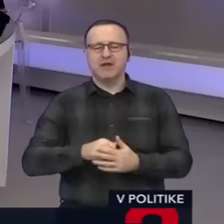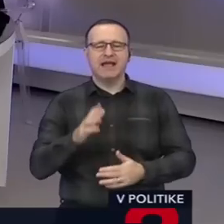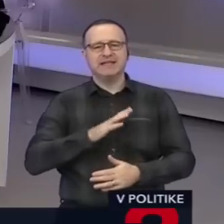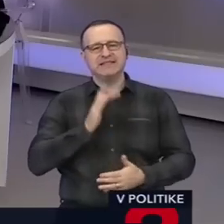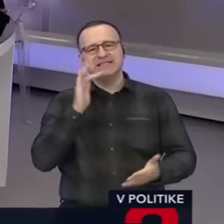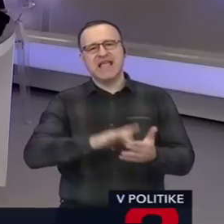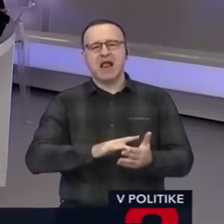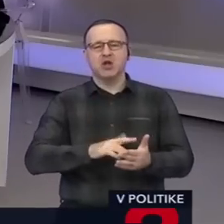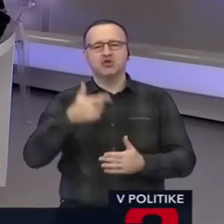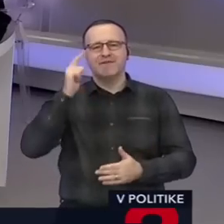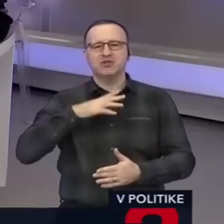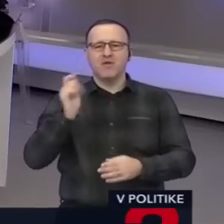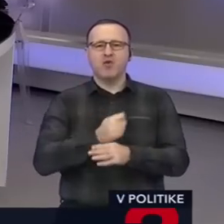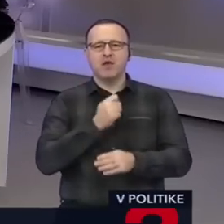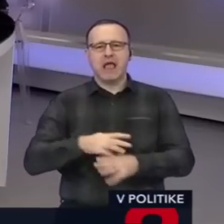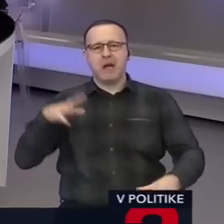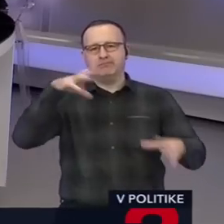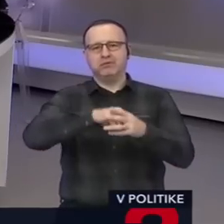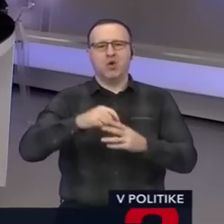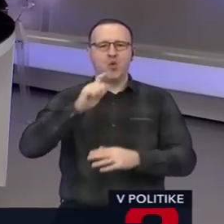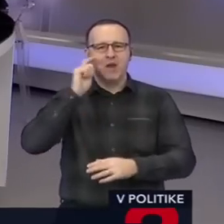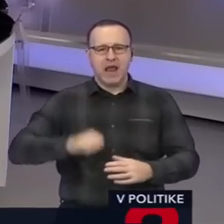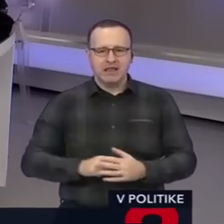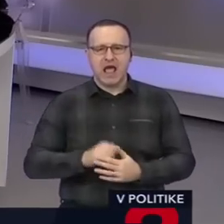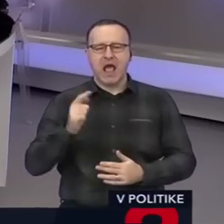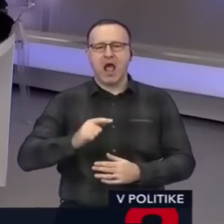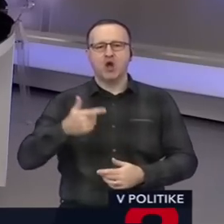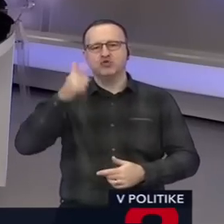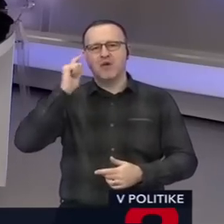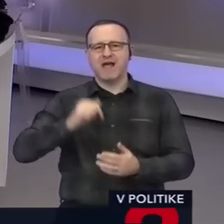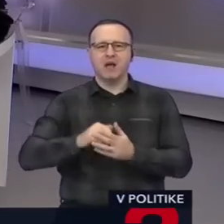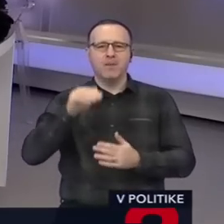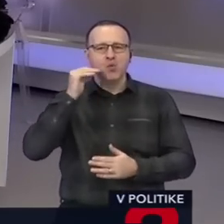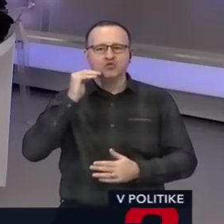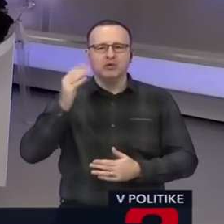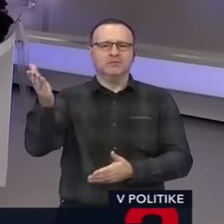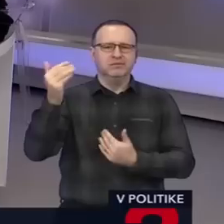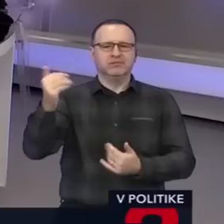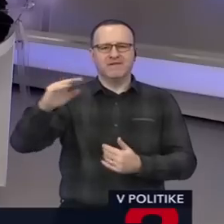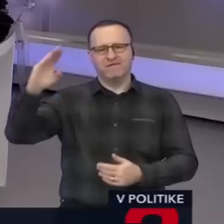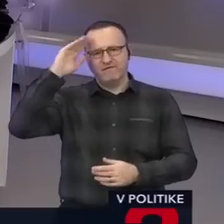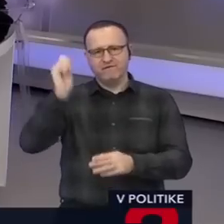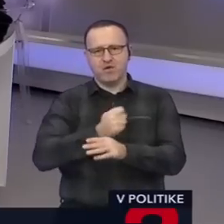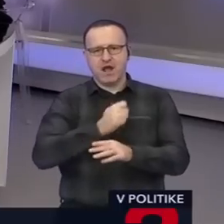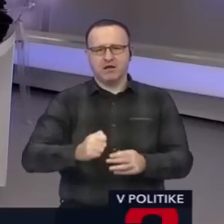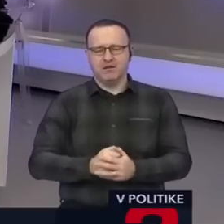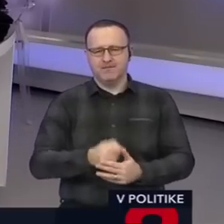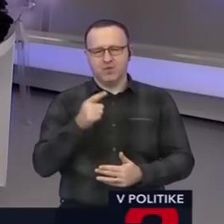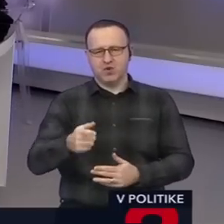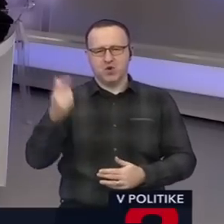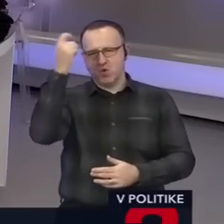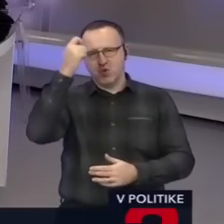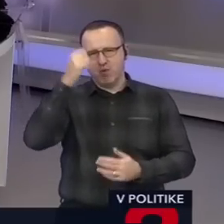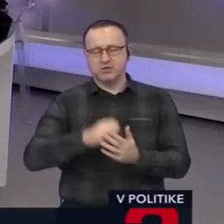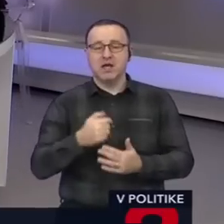vojny na Ukrajine, mobilizovať Slovákov a oddialiť voľby? Spýtam sa na rovinu. Samozrejme, že to je čistý blúd. Ja som vyzval generálneho prokurátora, aby tých ľudí, ktorí